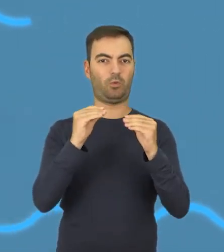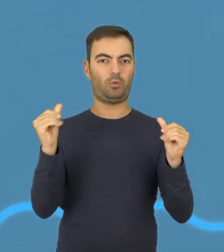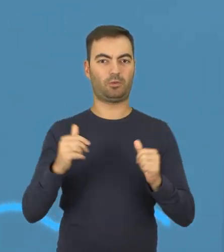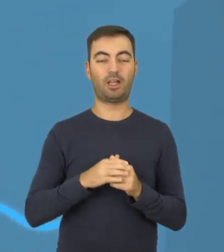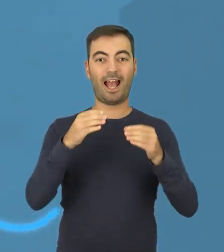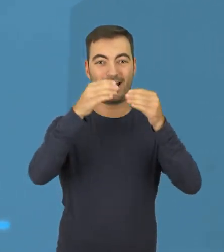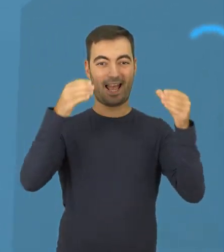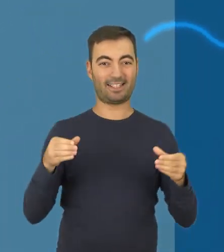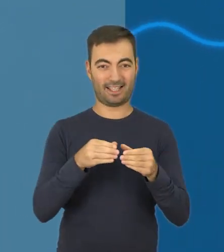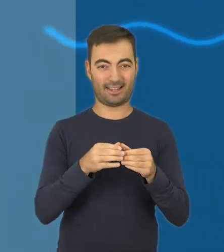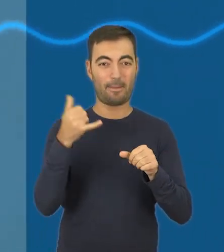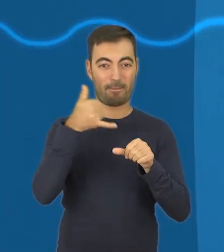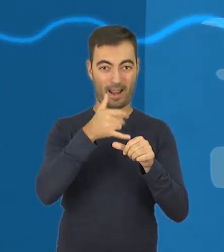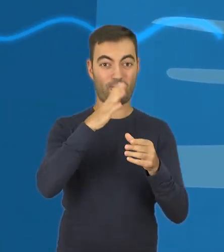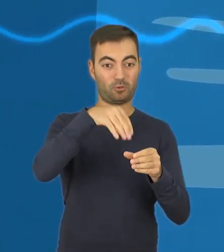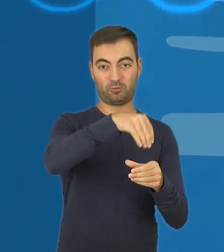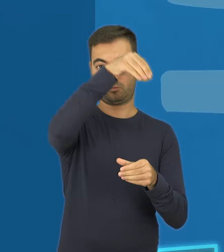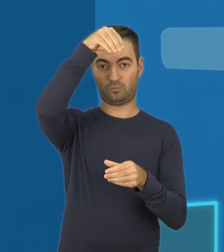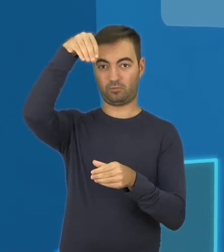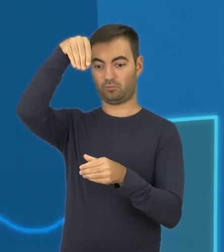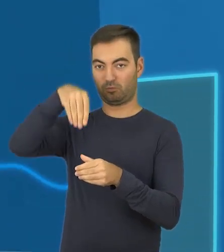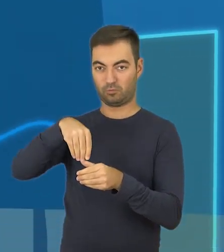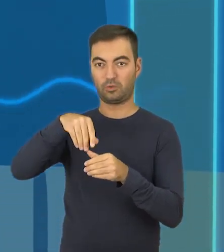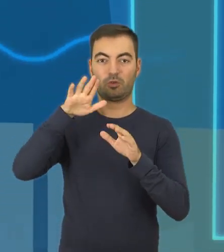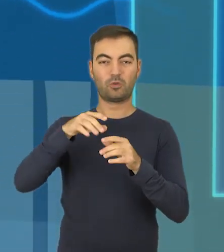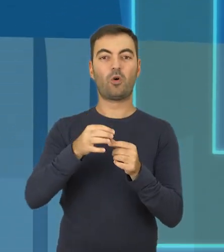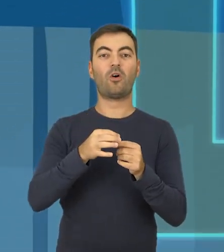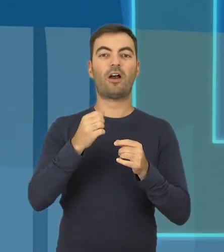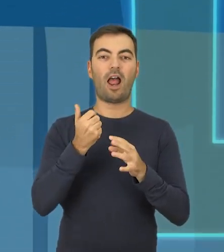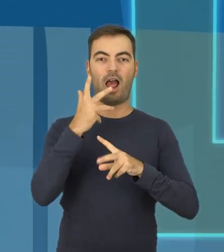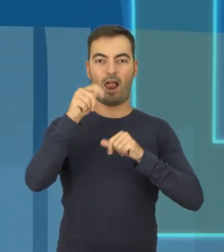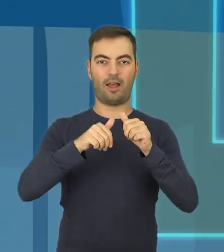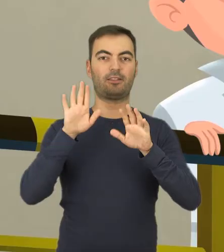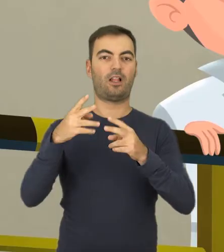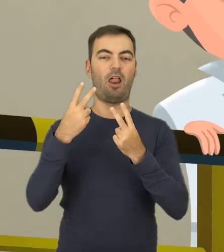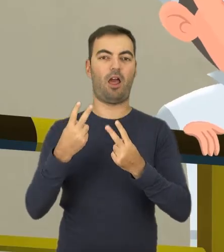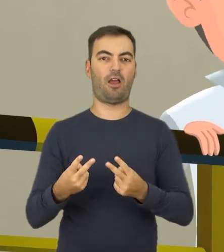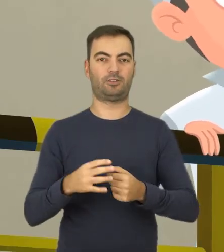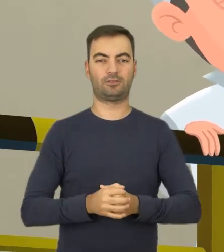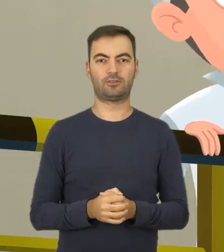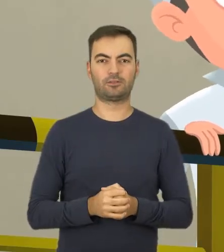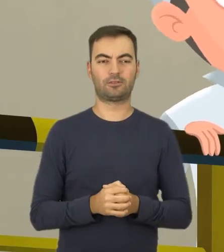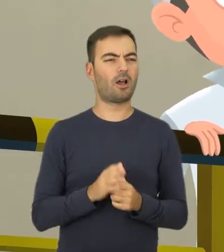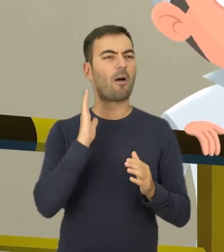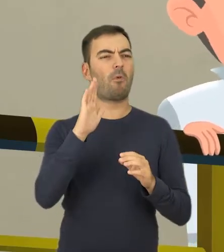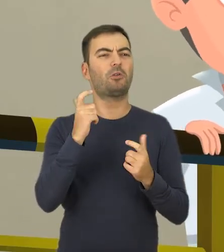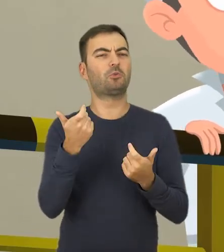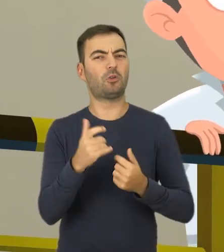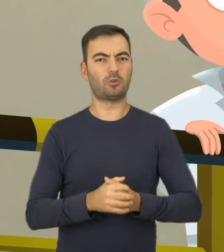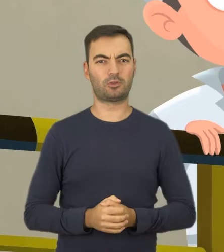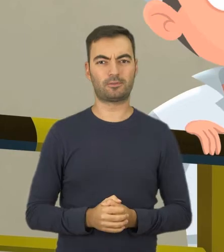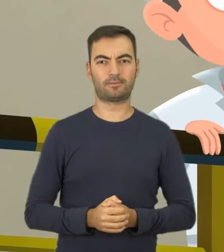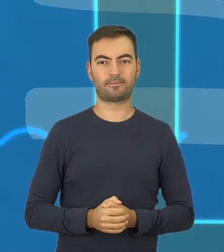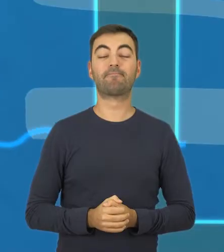Te kasety paliwowe po wyjęciu z reaktora zostają tu na kilka lat. A co się później z nimi